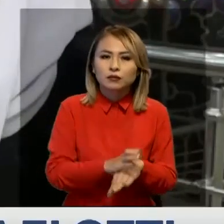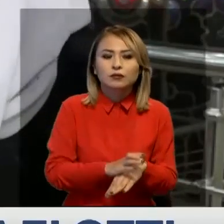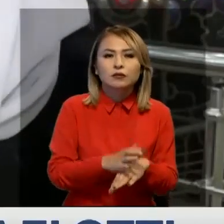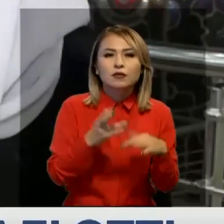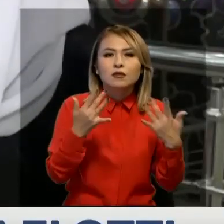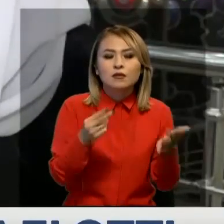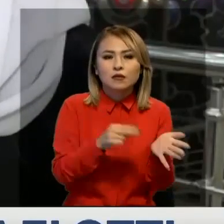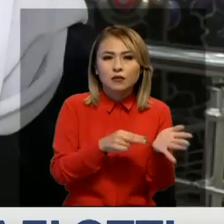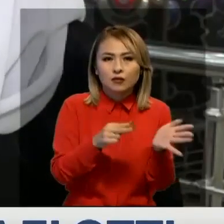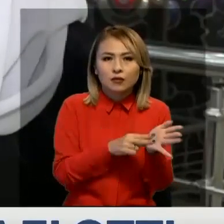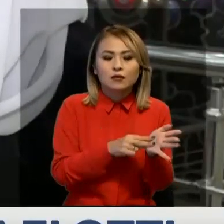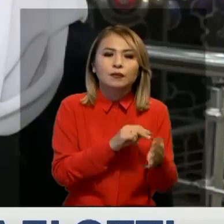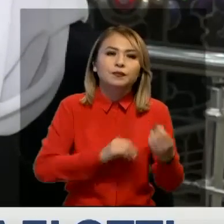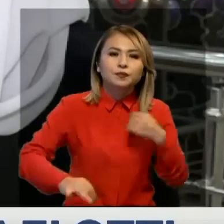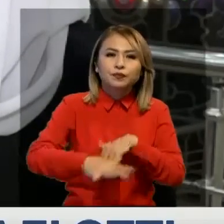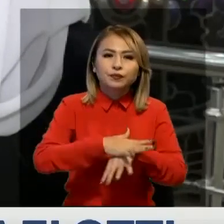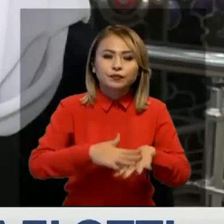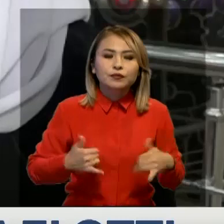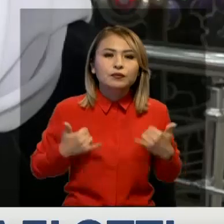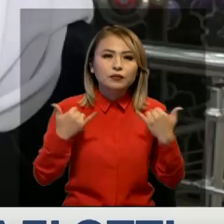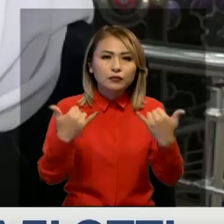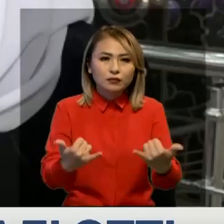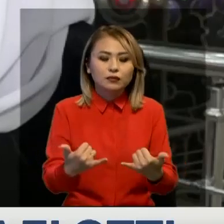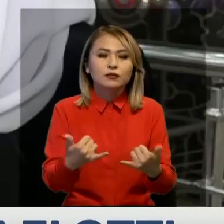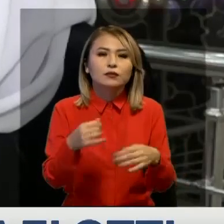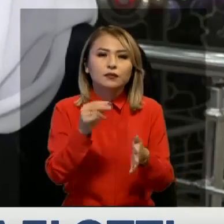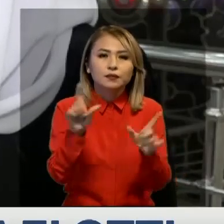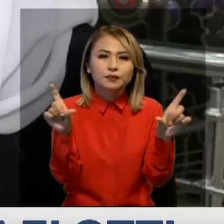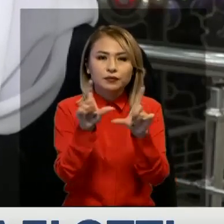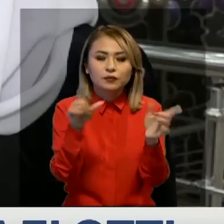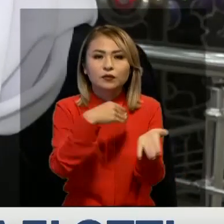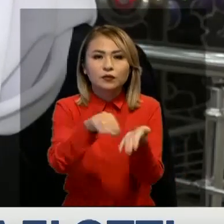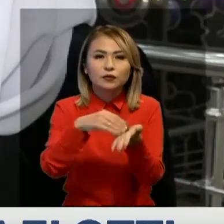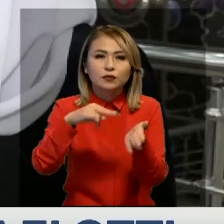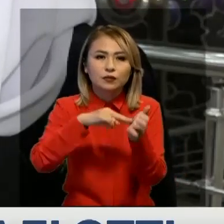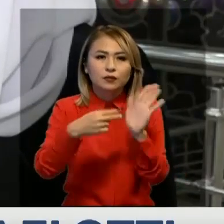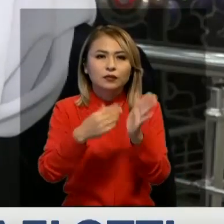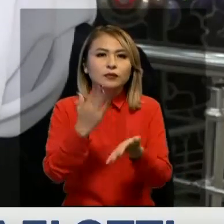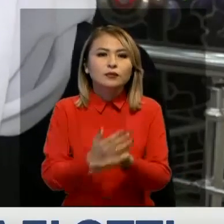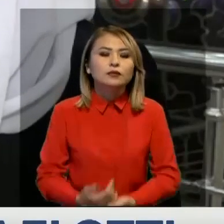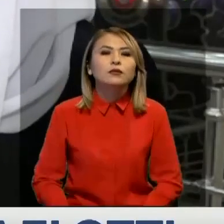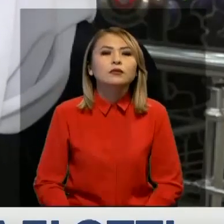өндірушінің бағасымен халық назарына ұсынылады. Дүкендер санын көбейтуді жоспарлап отырмыз.